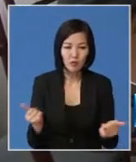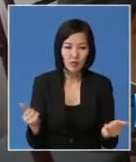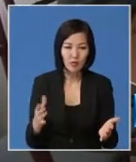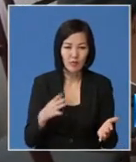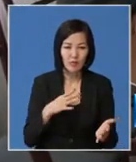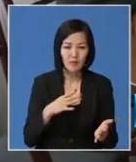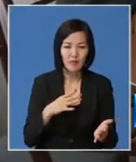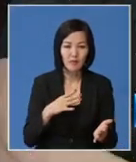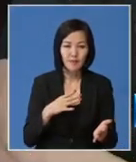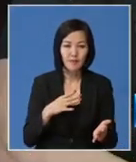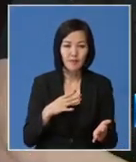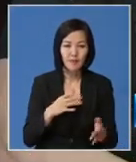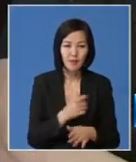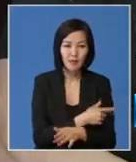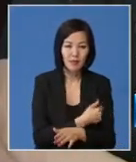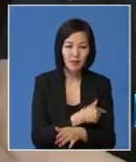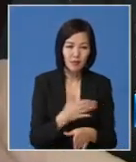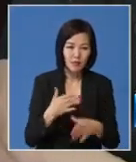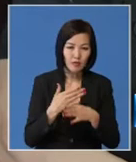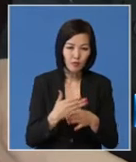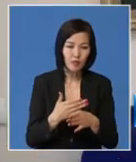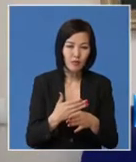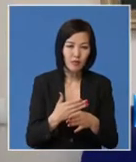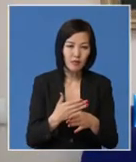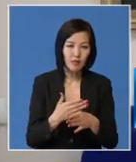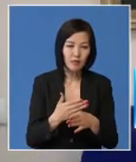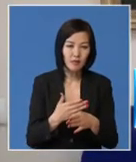жаңағы медициналық көмегіміз бар,